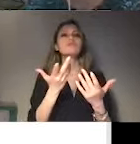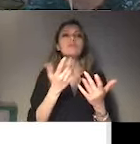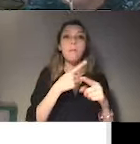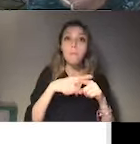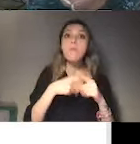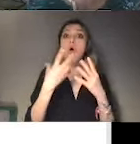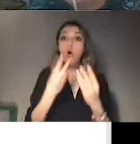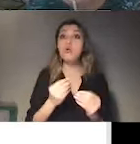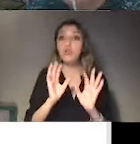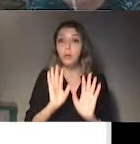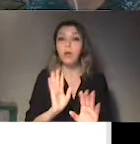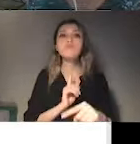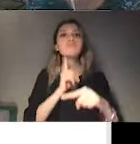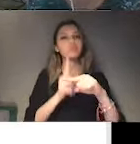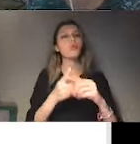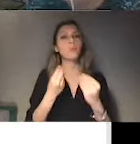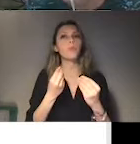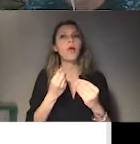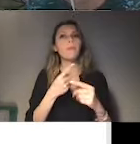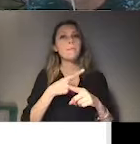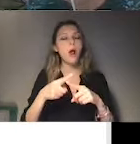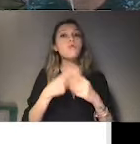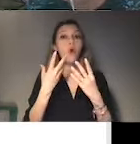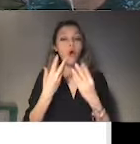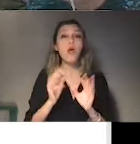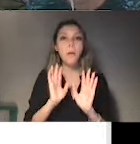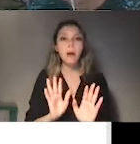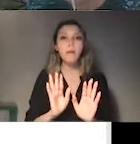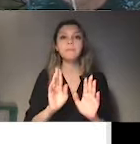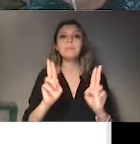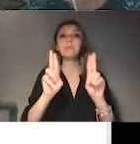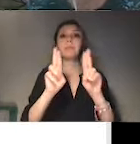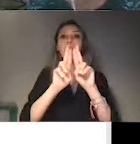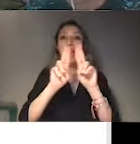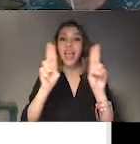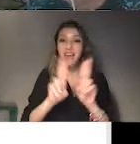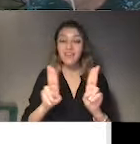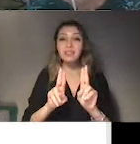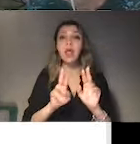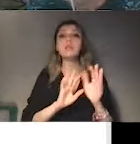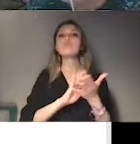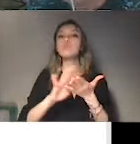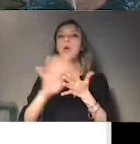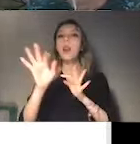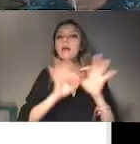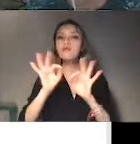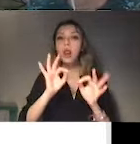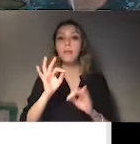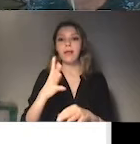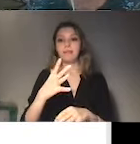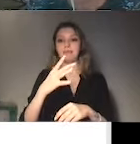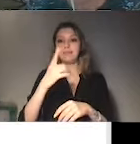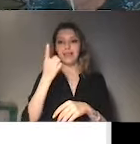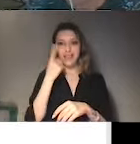pozitif bir ilişki ama aynı zamanda evrensel periyodik inceleme her bir devletin kendi sivil